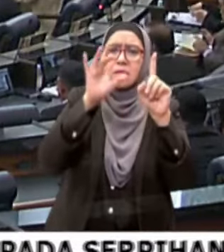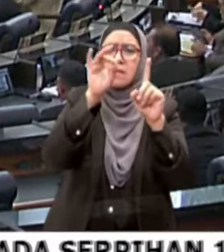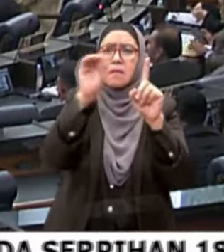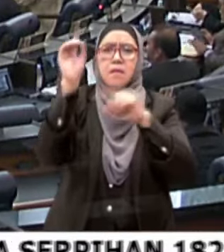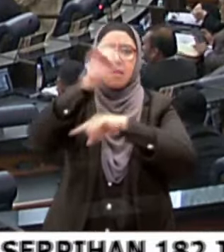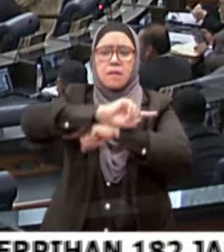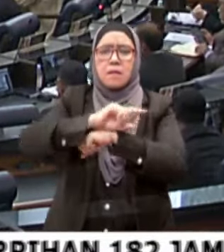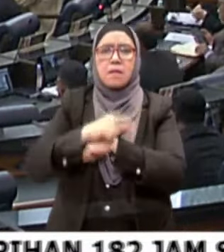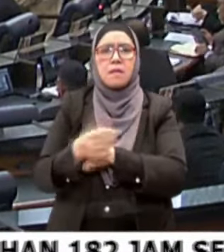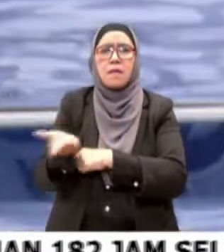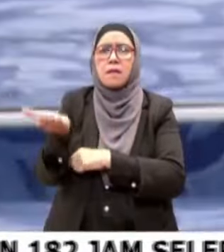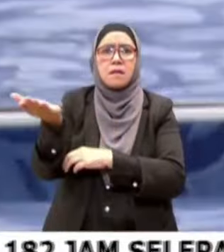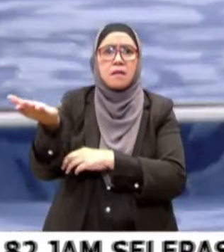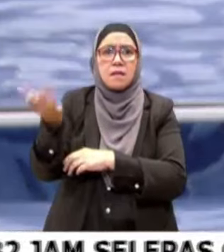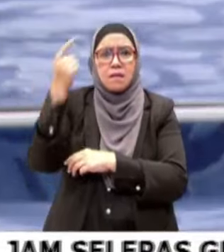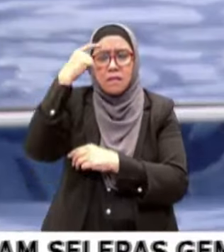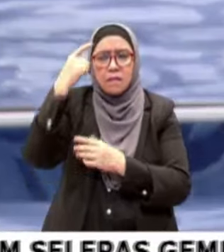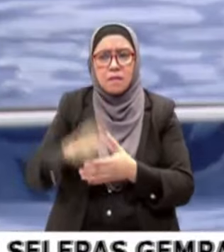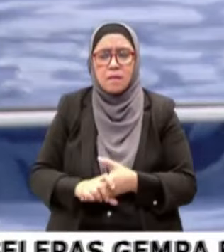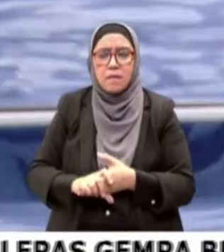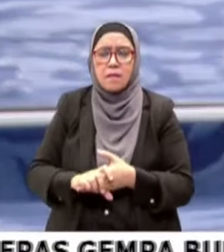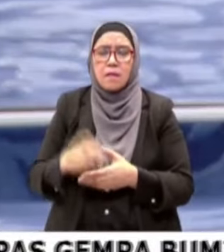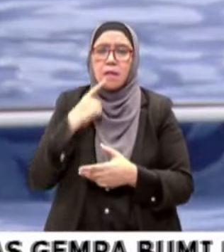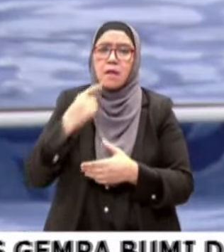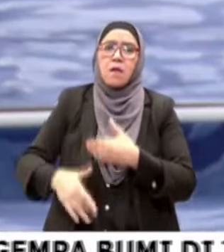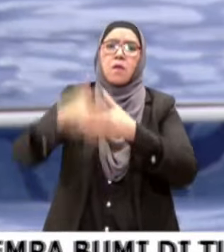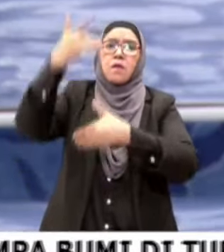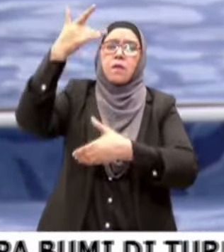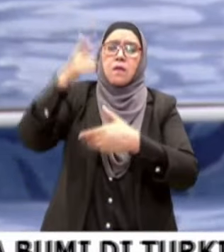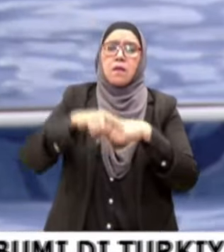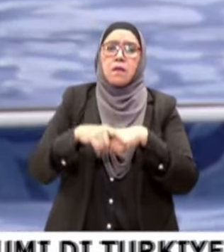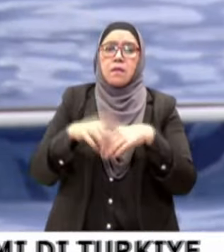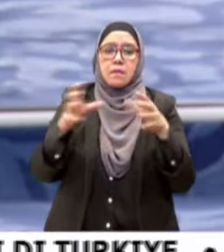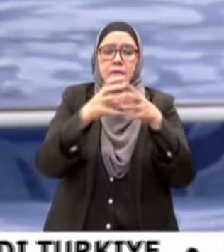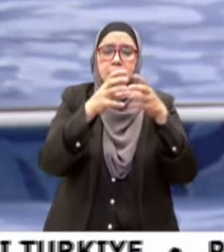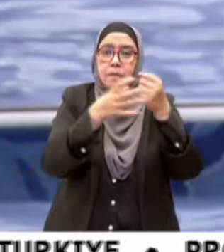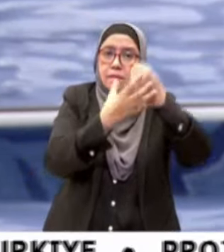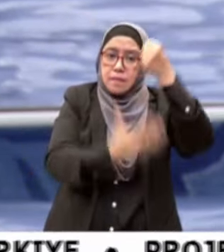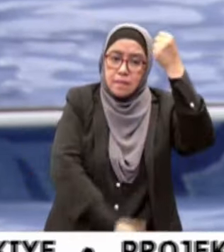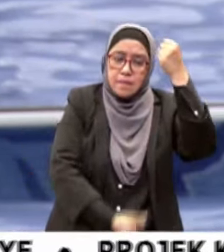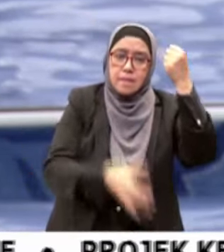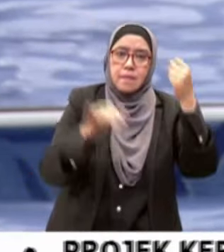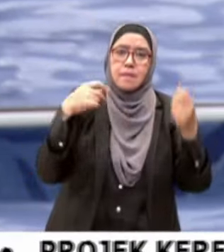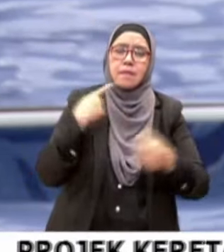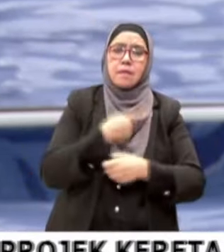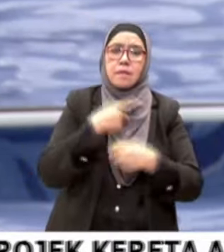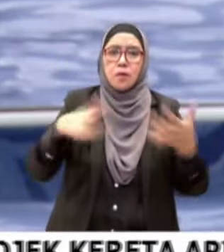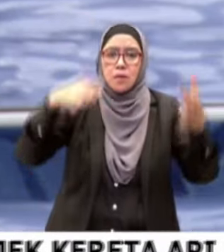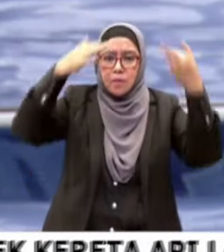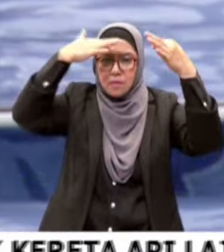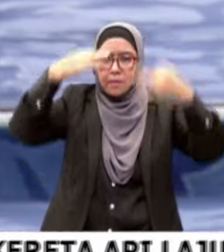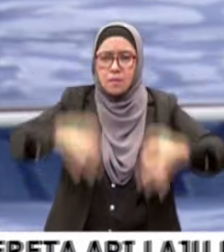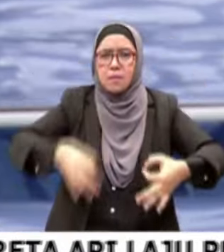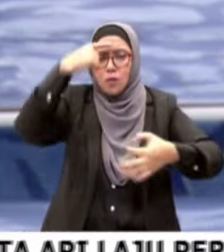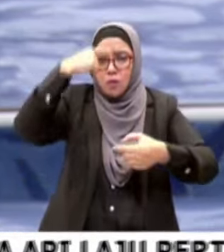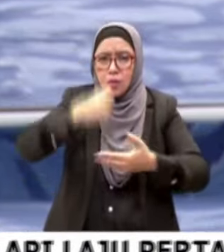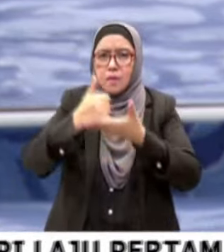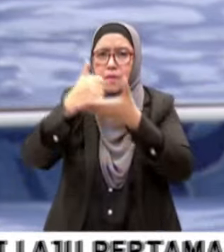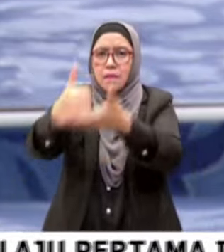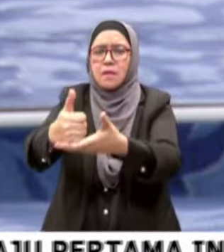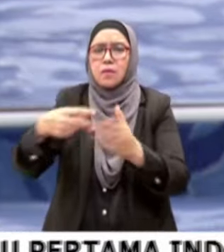dari awal lagi kumpulan Danau kita itu kita tidak putuskan untuk juga membantu Syiria